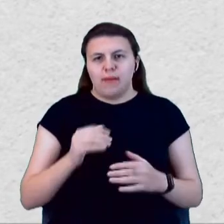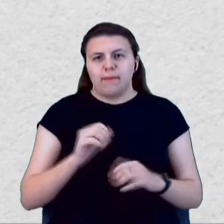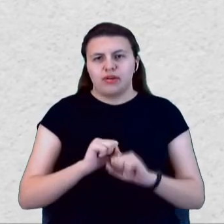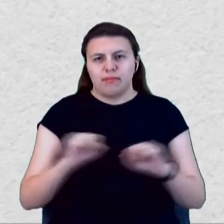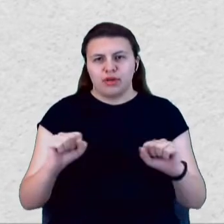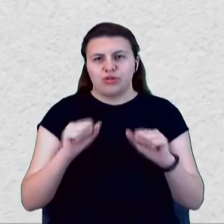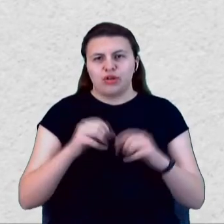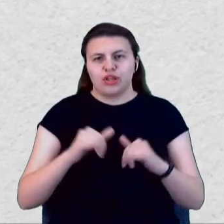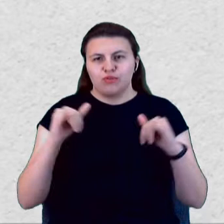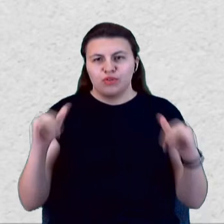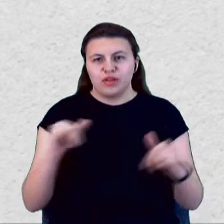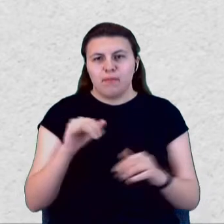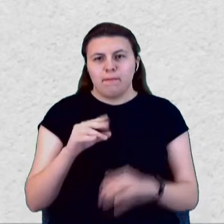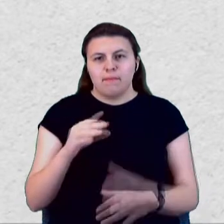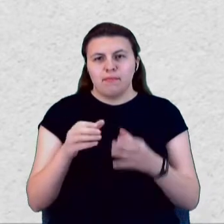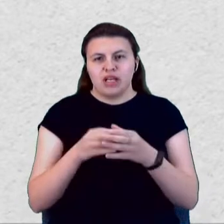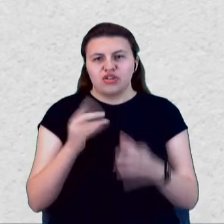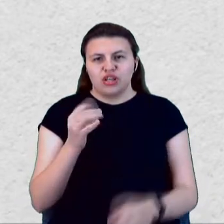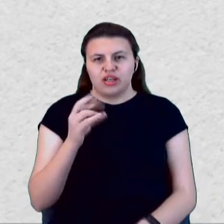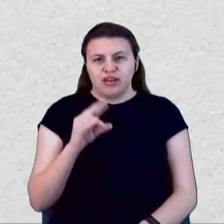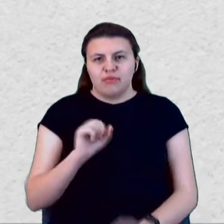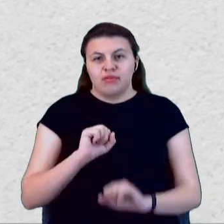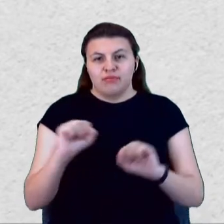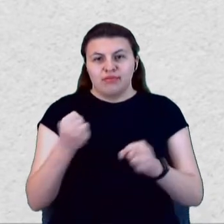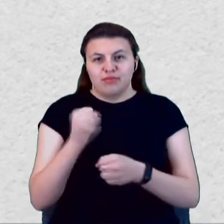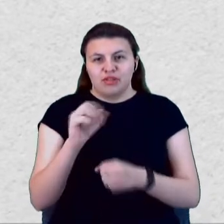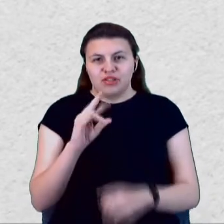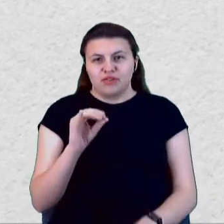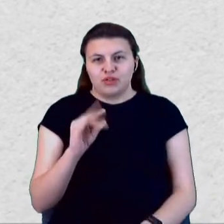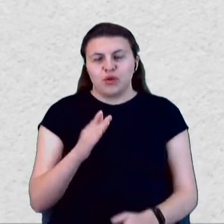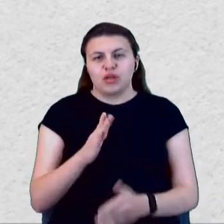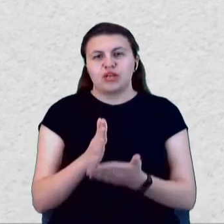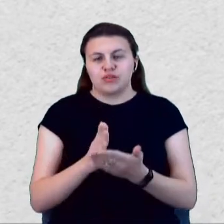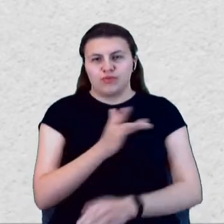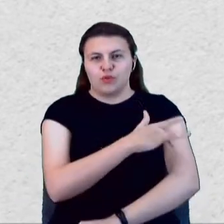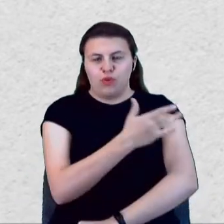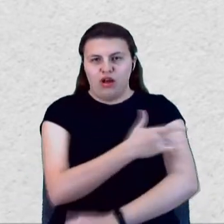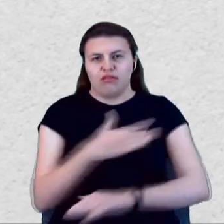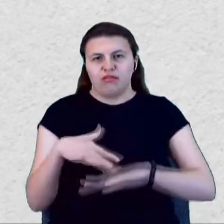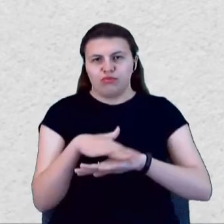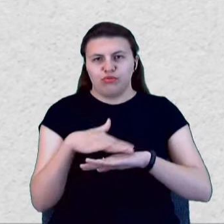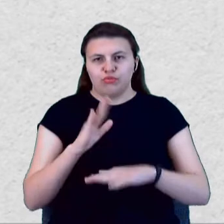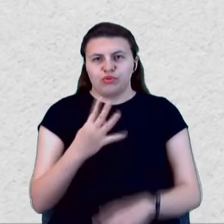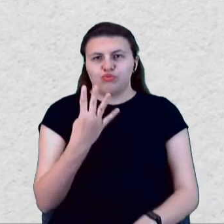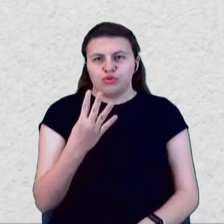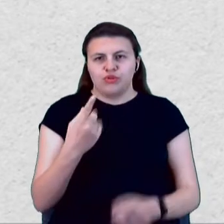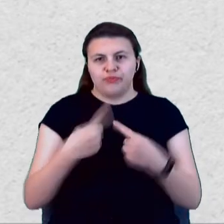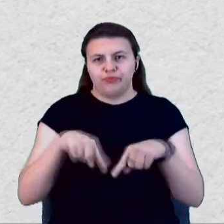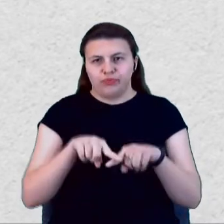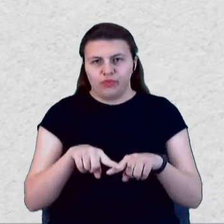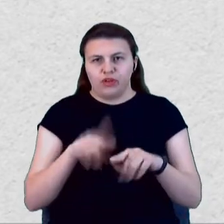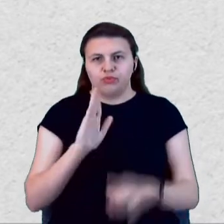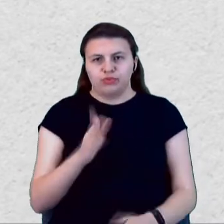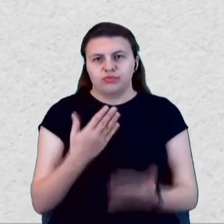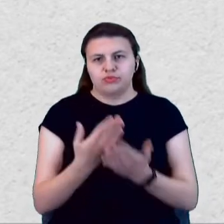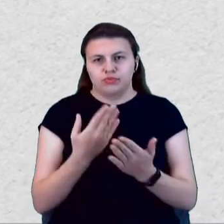«Партія Шарія», «Перемога Пальчевського», «Слуга народу». Вибори проходитимуть у 4 виборчих округах. Орієнтовна кількість виборців,